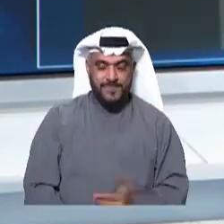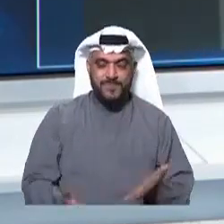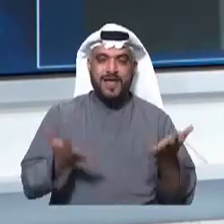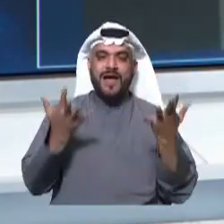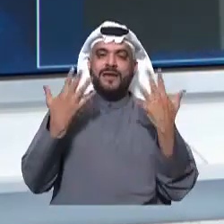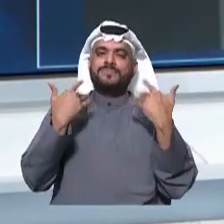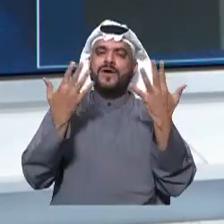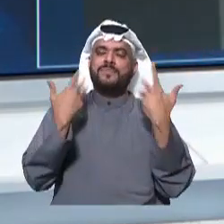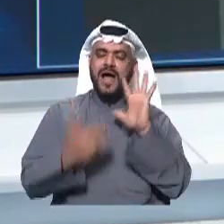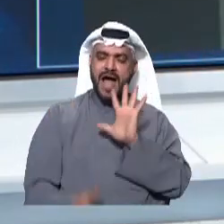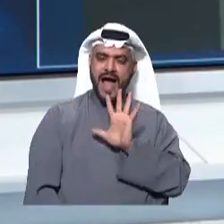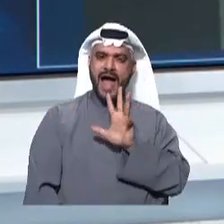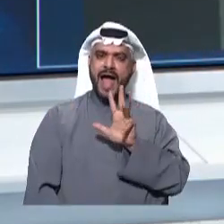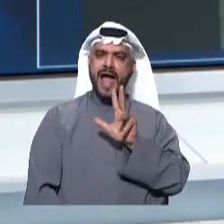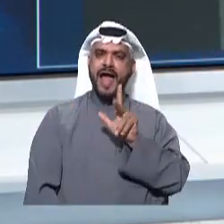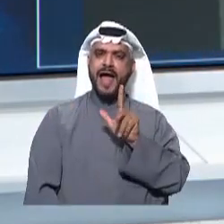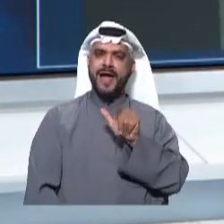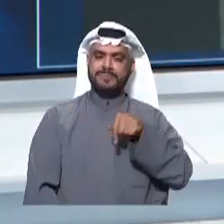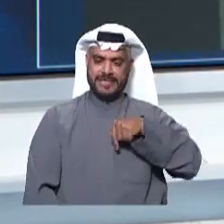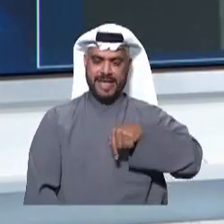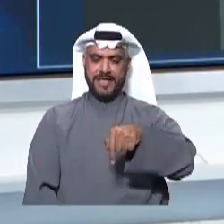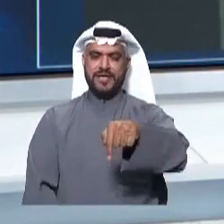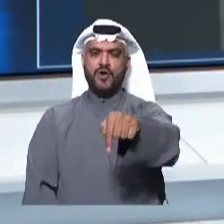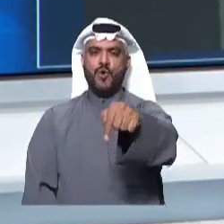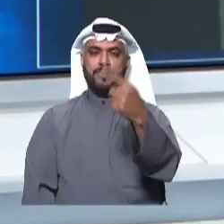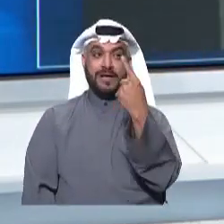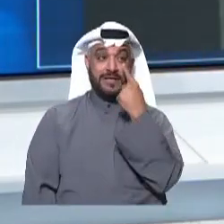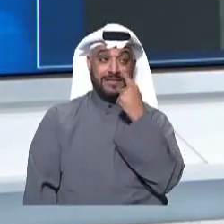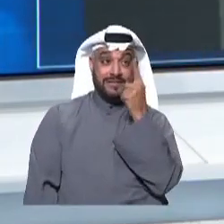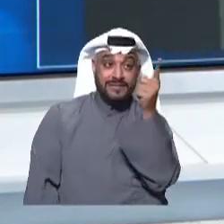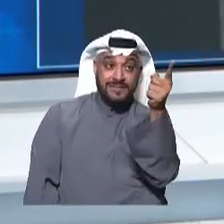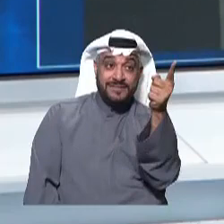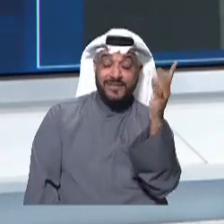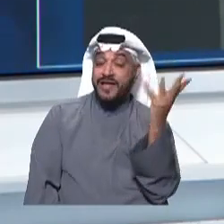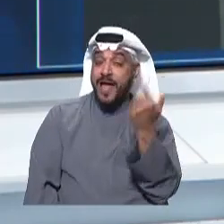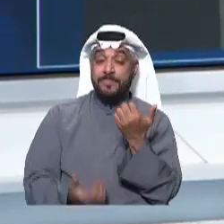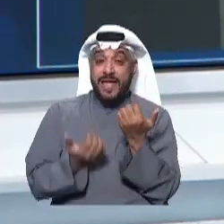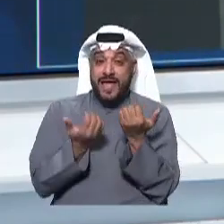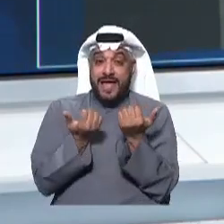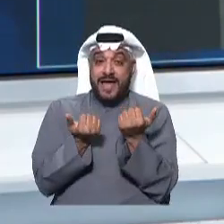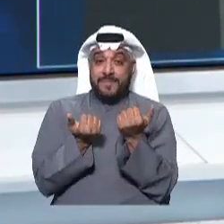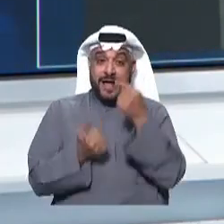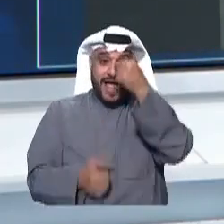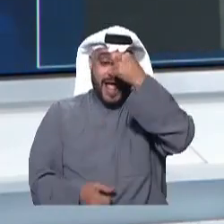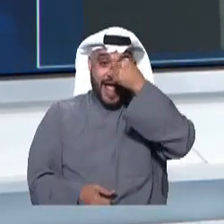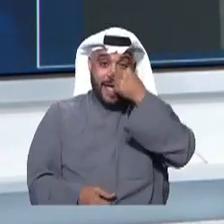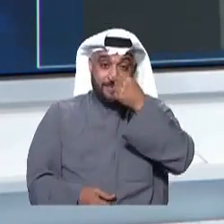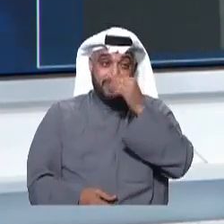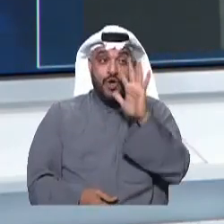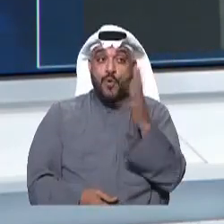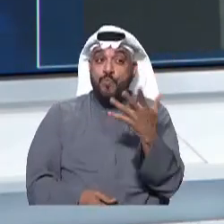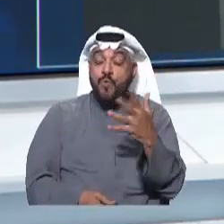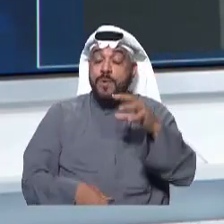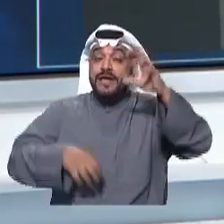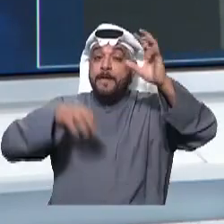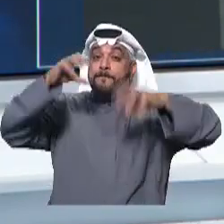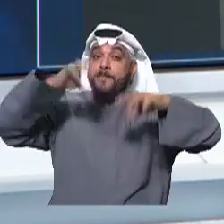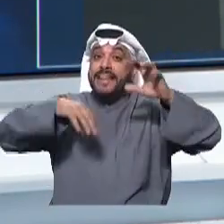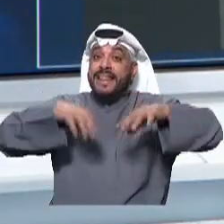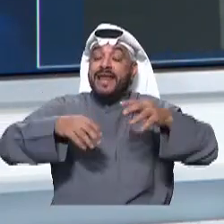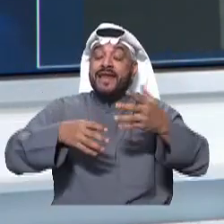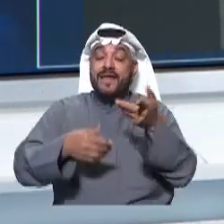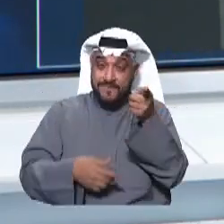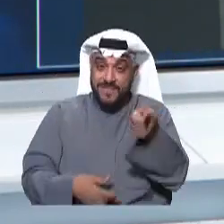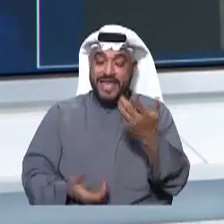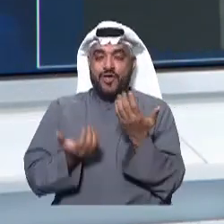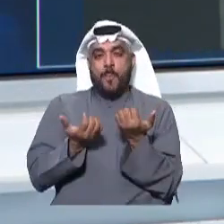المتوقعة خلال 5 أيام القادمة، استمرار الرياح الشمالية الغربية معنا خلال 5 أيام، فرص لأمطار متفرقة خفيفة يوم الأربعاء مع